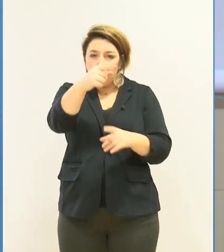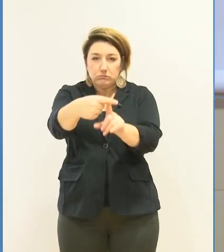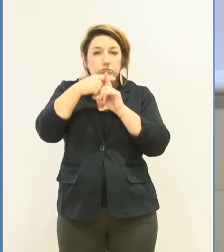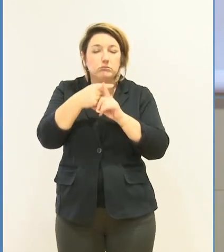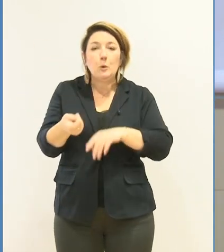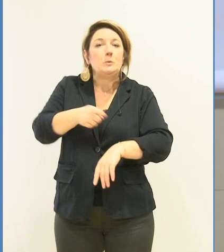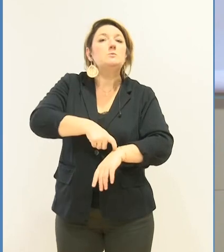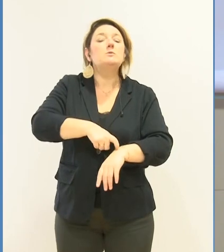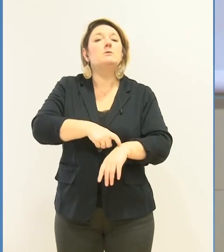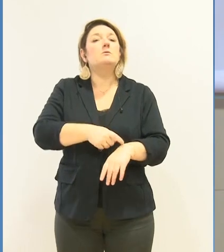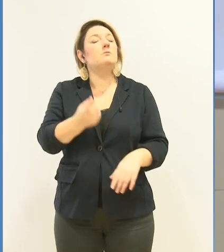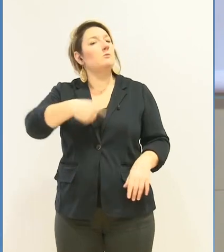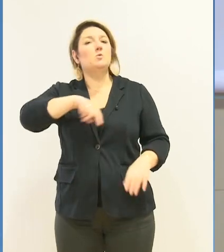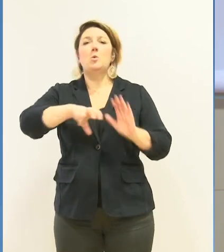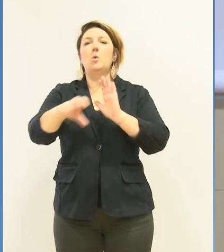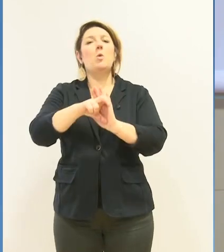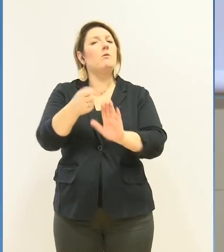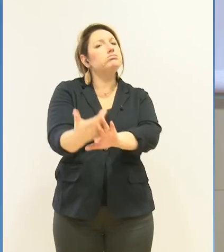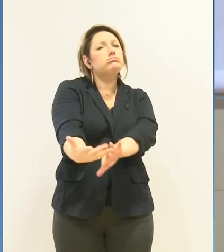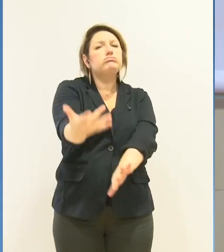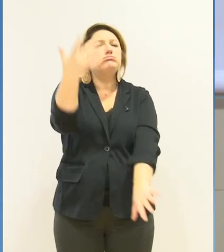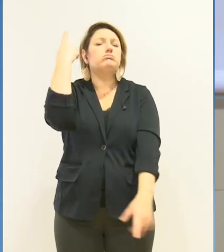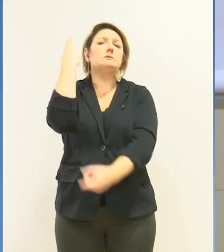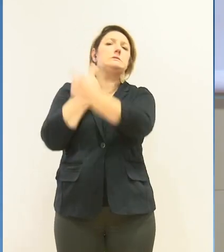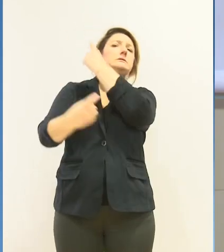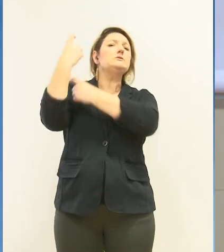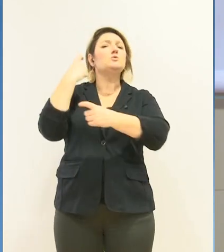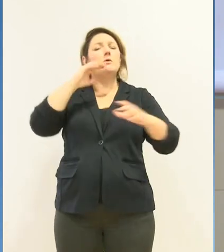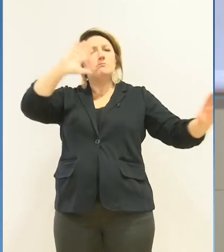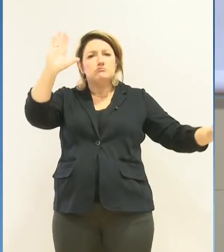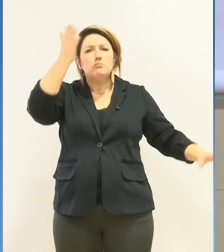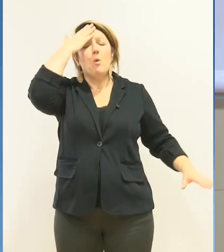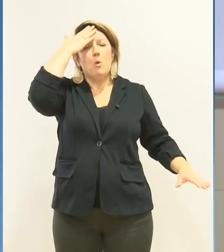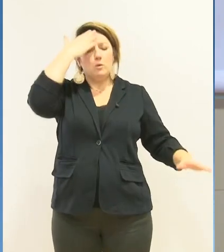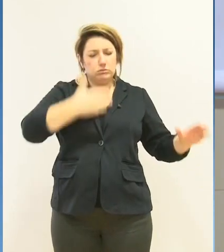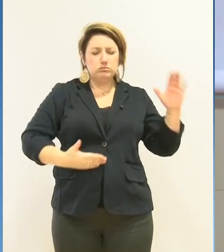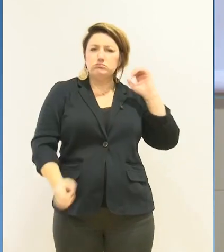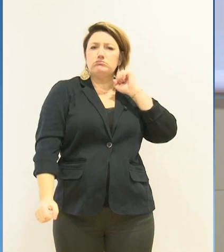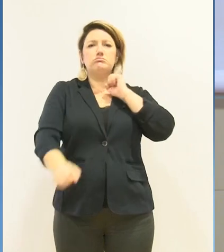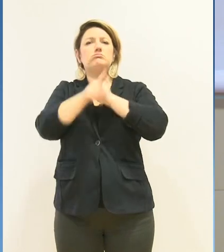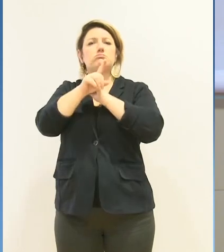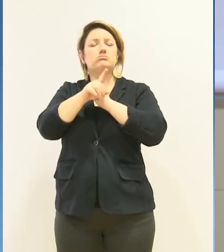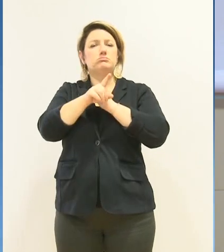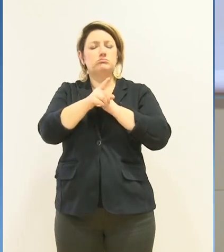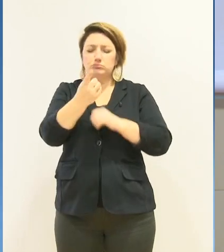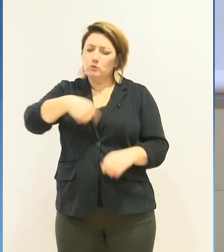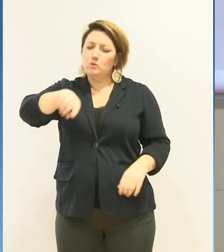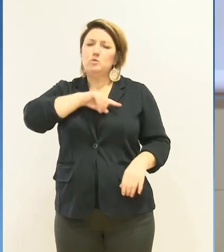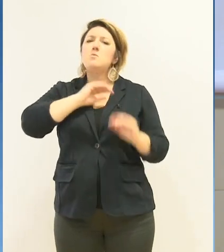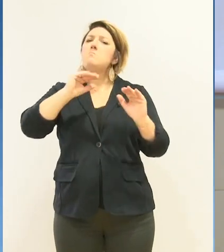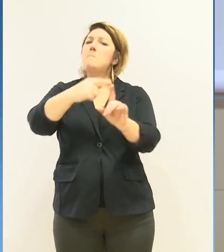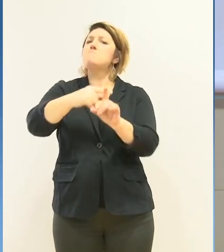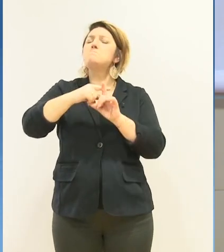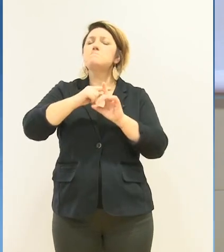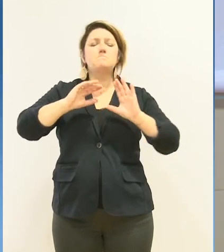qui a été régulièrement reconnue dans cette histoire a été malgré ces attaques félicité